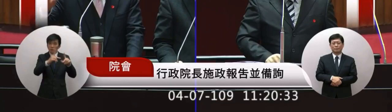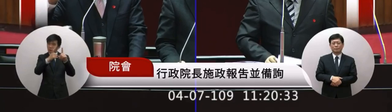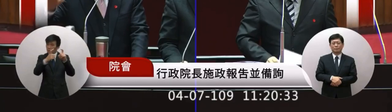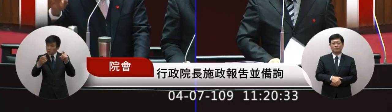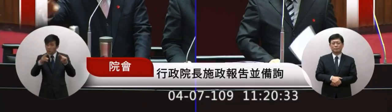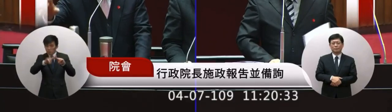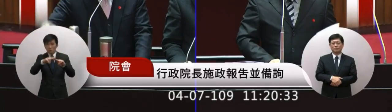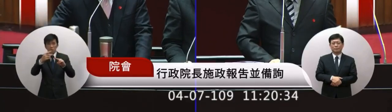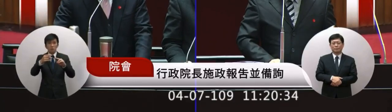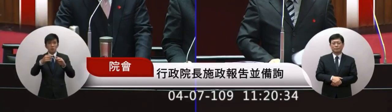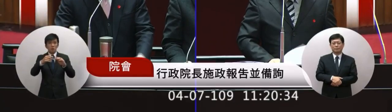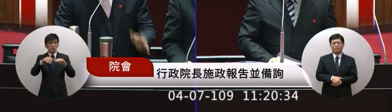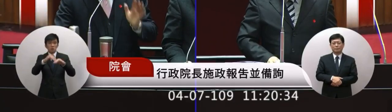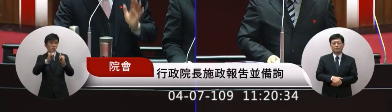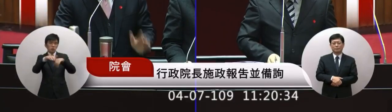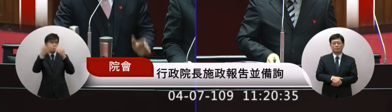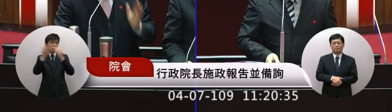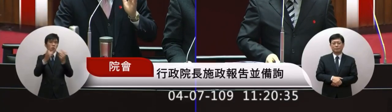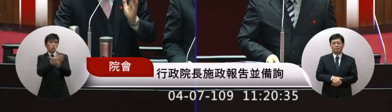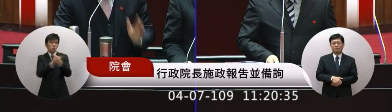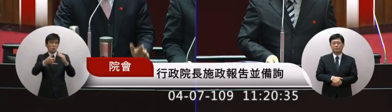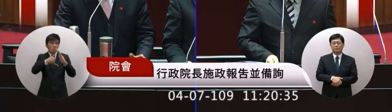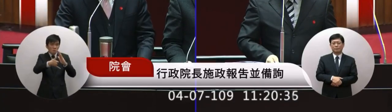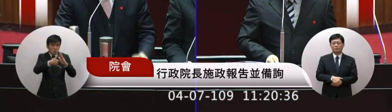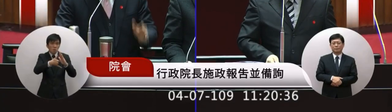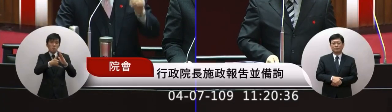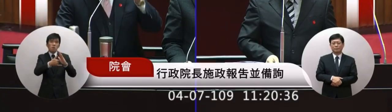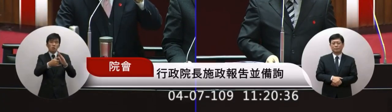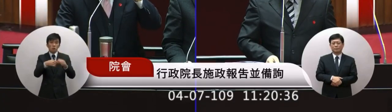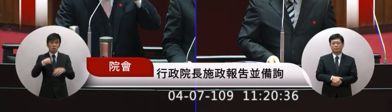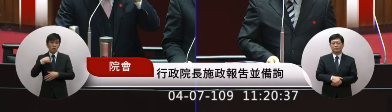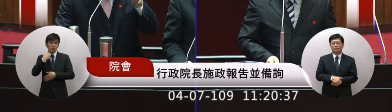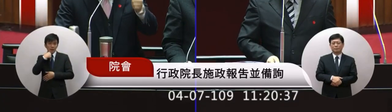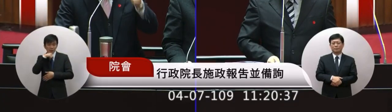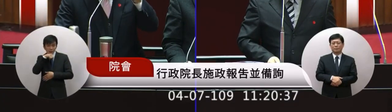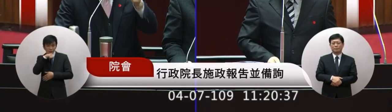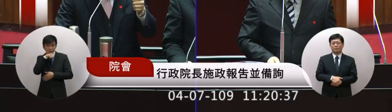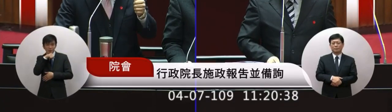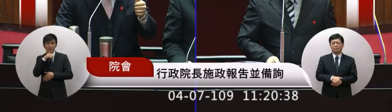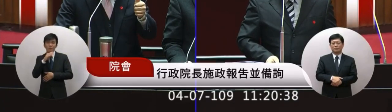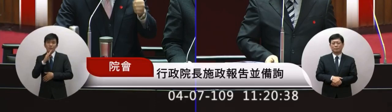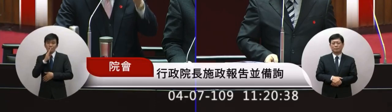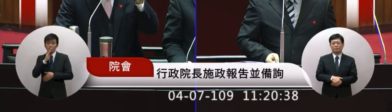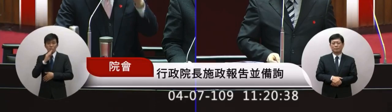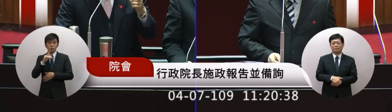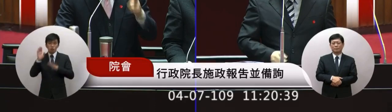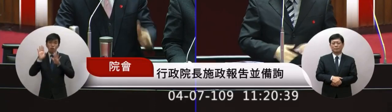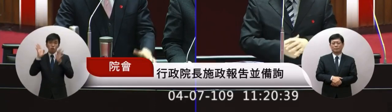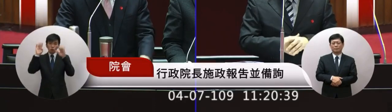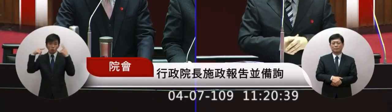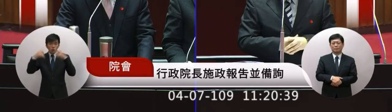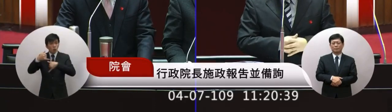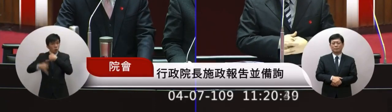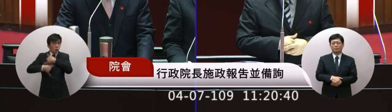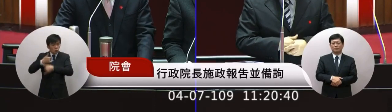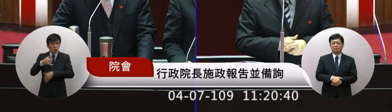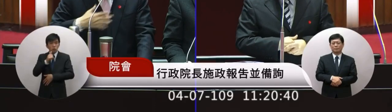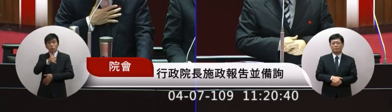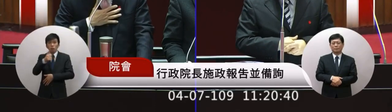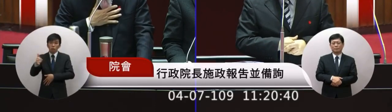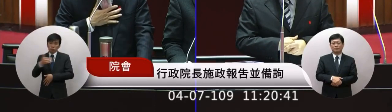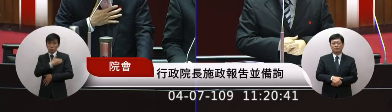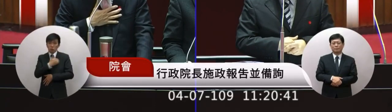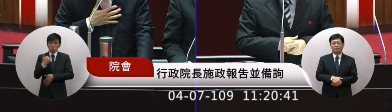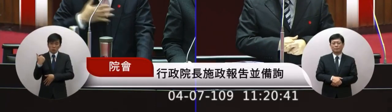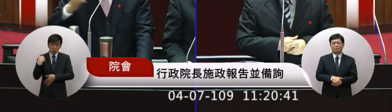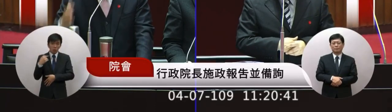止人民走出家门。台湾是极少数现在还能够正常生活自由活动的国家，我